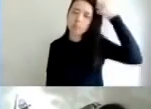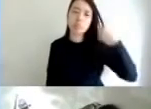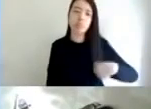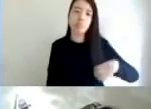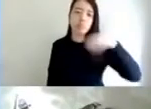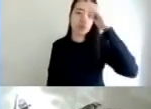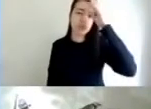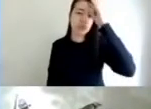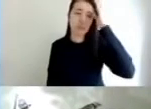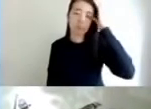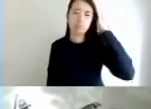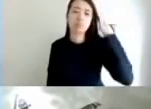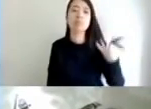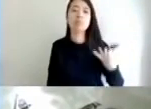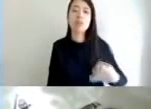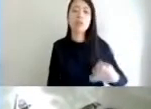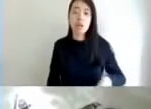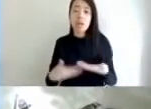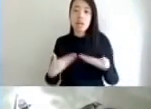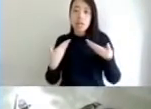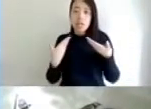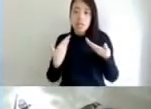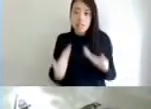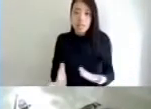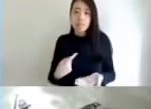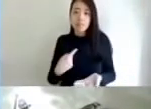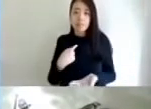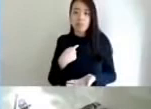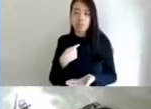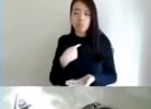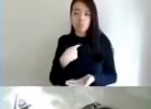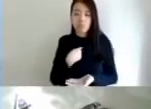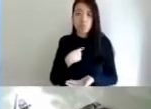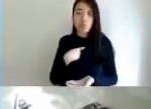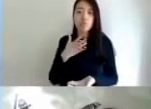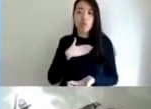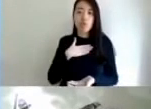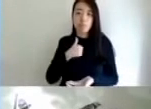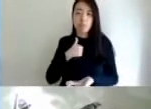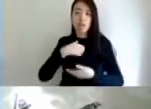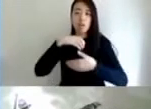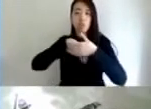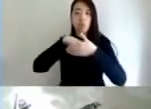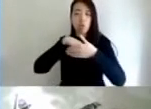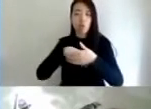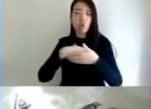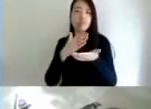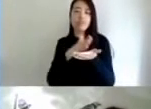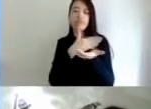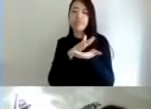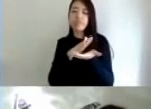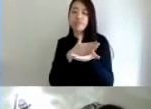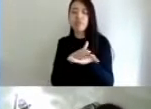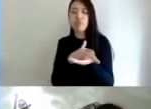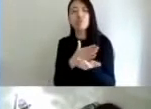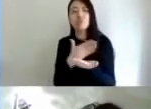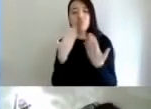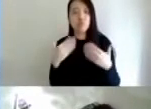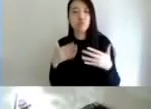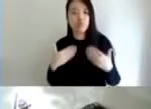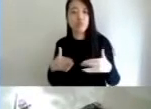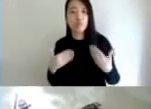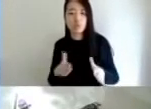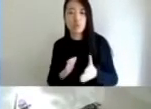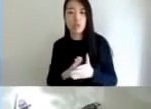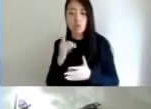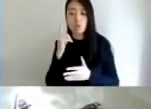好，咁咧今日咧我預備嘅。的內容呢就大概來到這裡的，那我想問